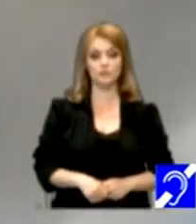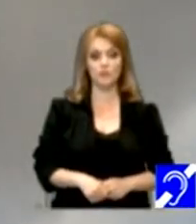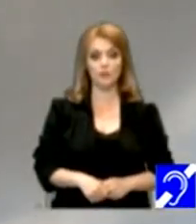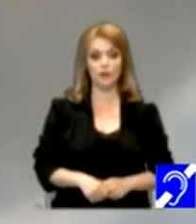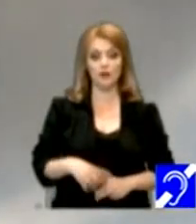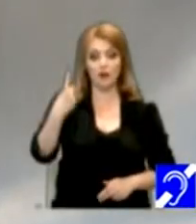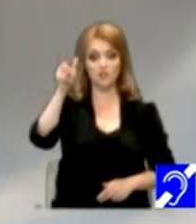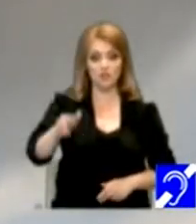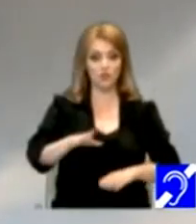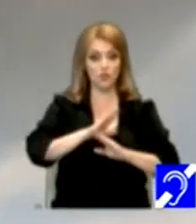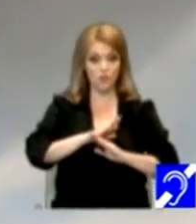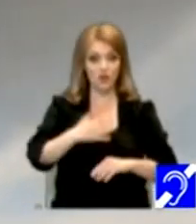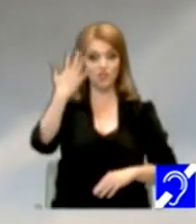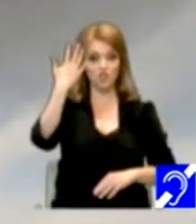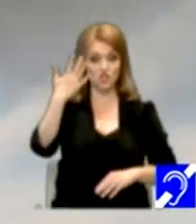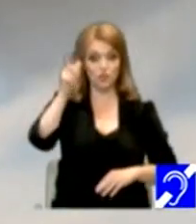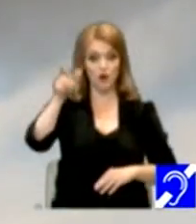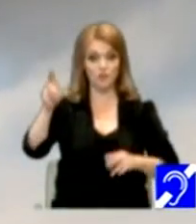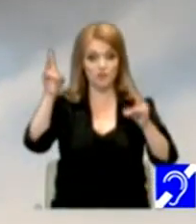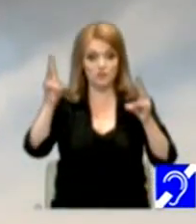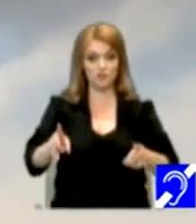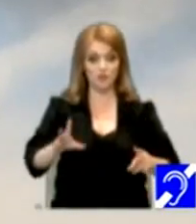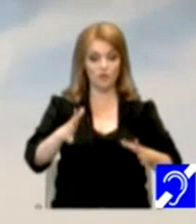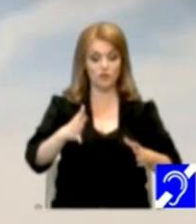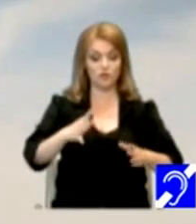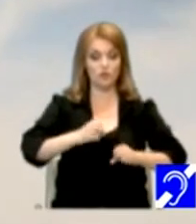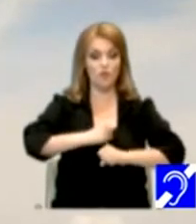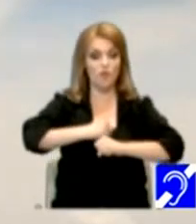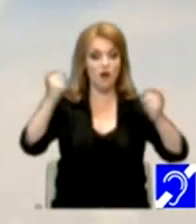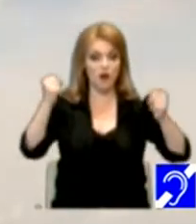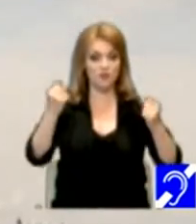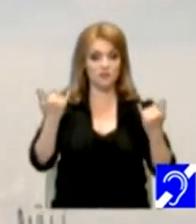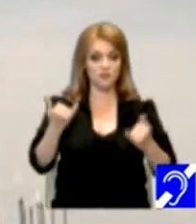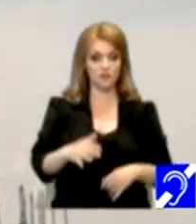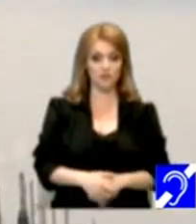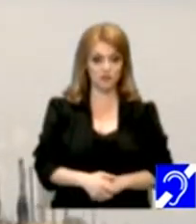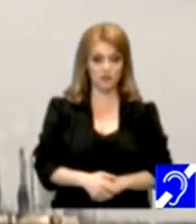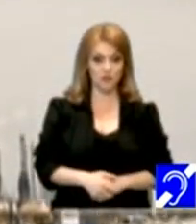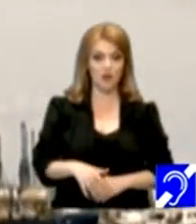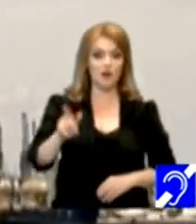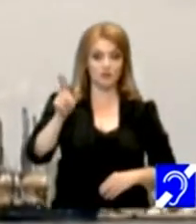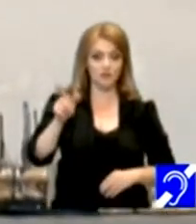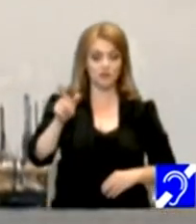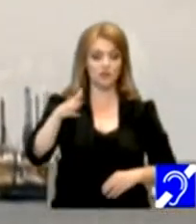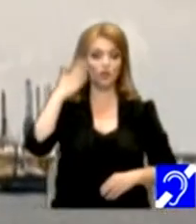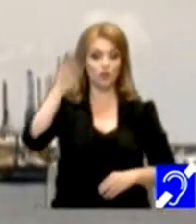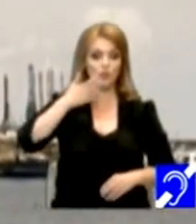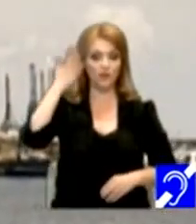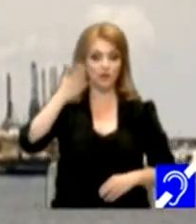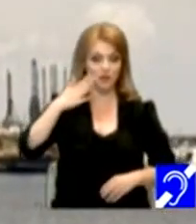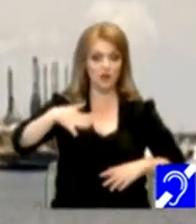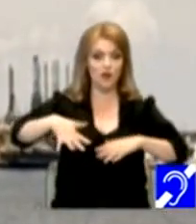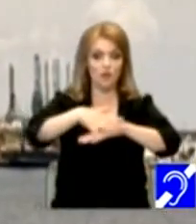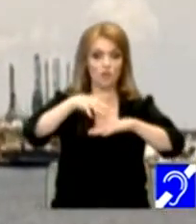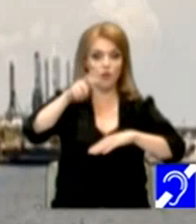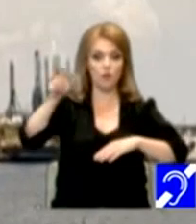Un om a murit, iar alți 5 au fost răniți într-o explozie puternică produsă astăzi la rafineria Petromidia din România. Populația